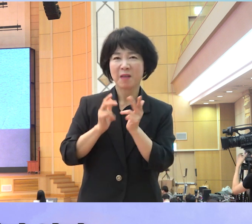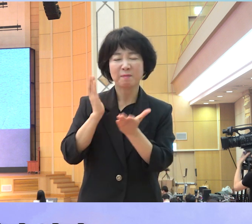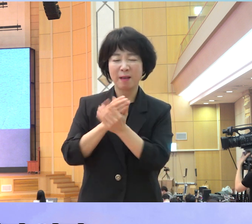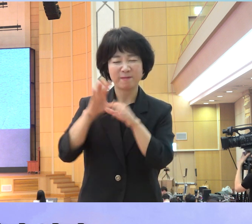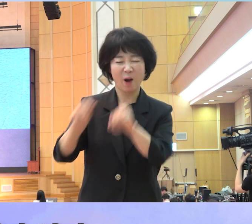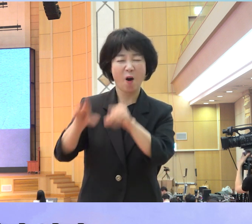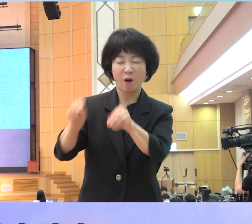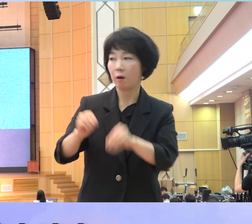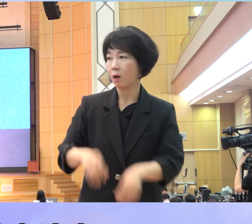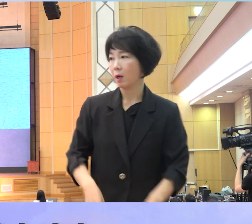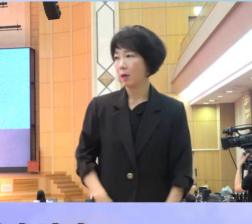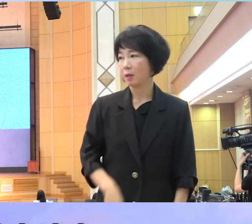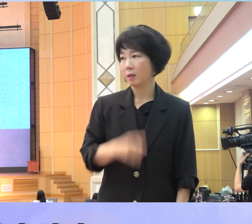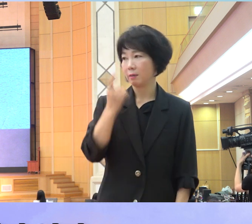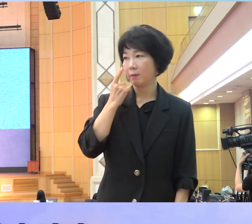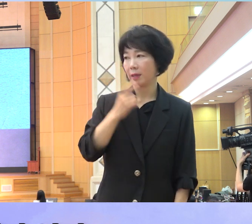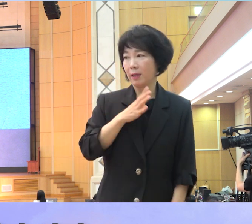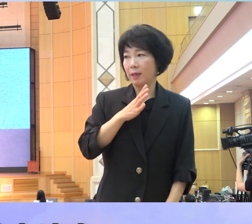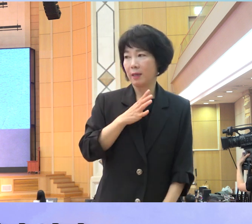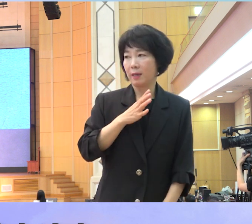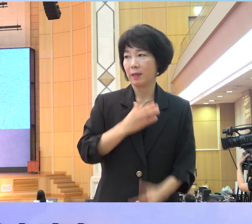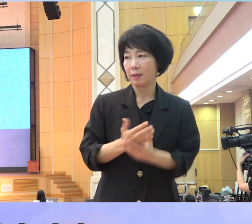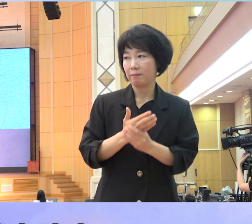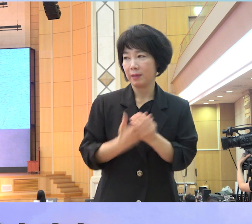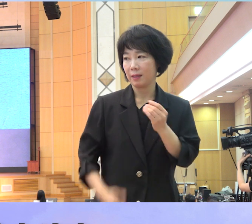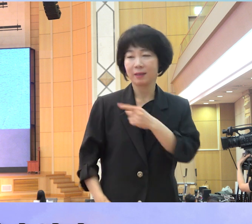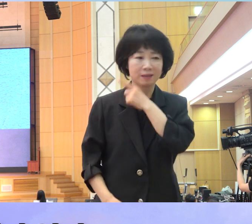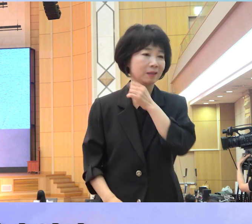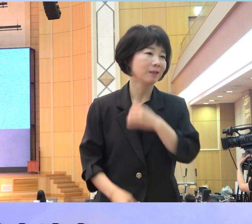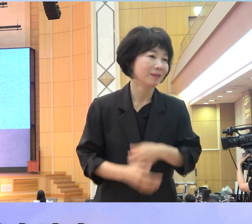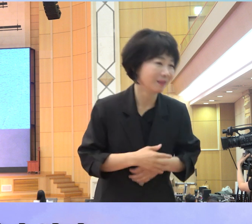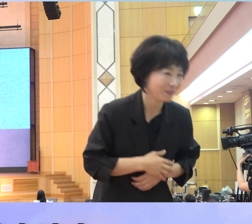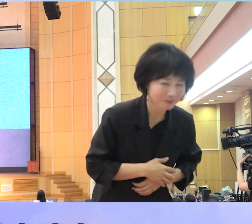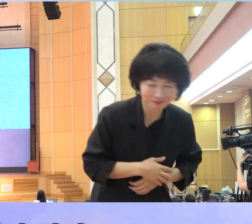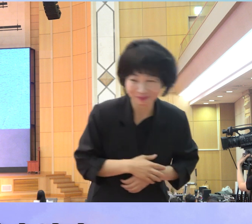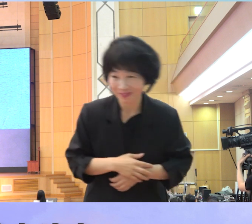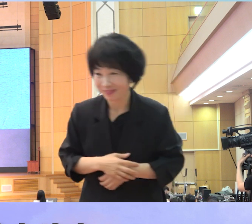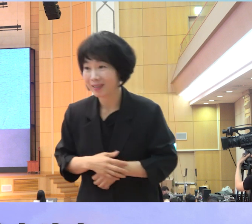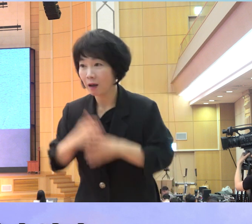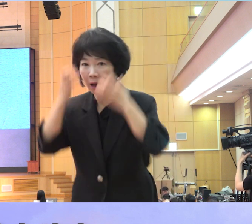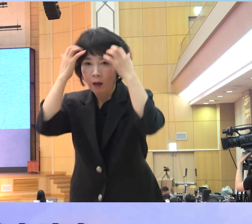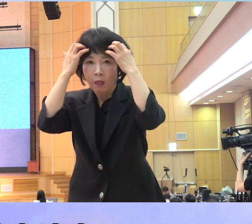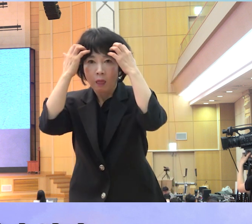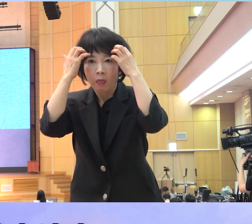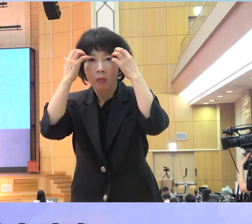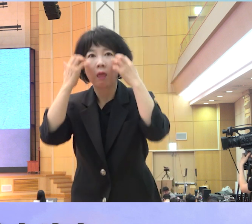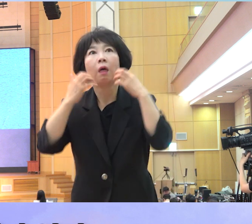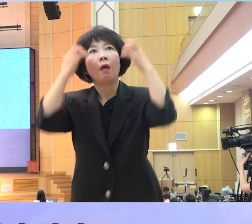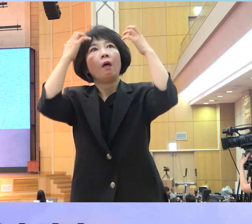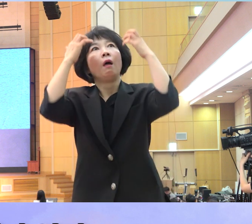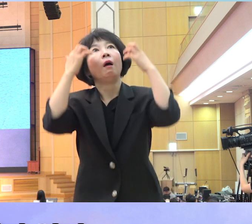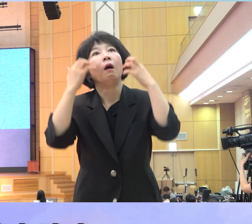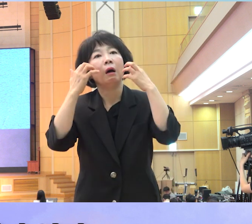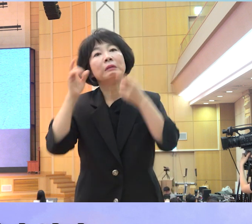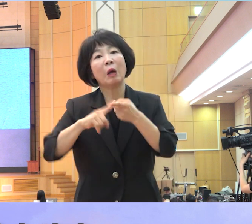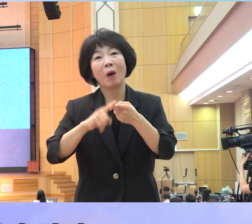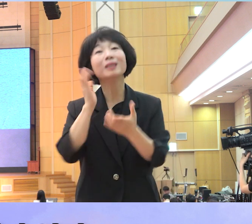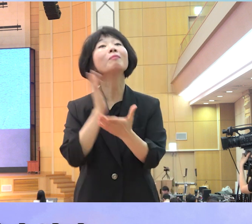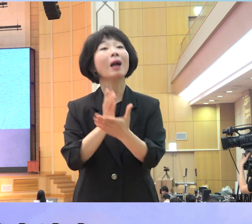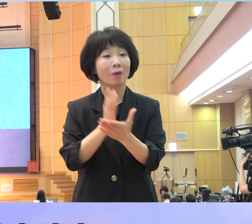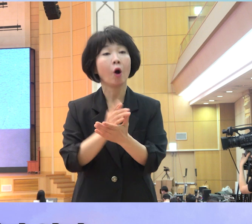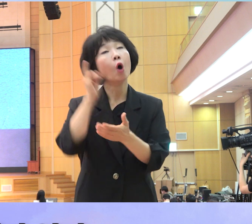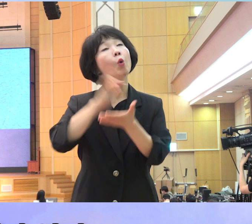돼요. 저는 그렇다는 거예요. 저는. 네. 그러니까 너무 더우면 막 더운 거 방치하지 마시고